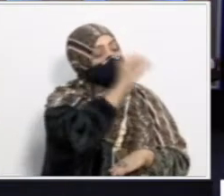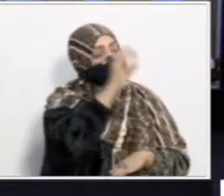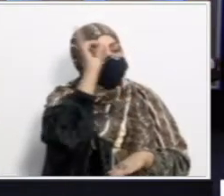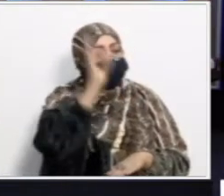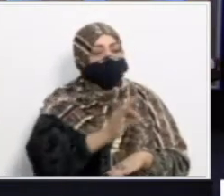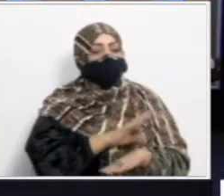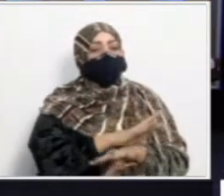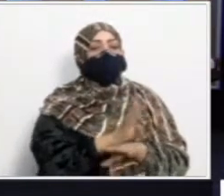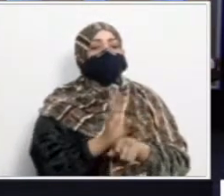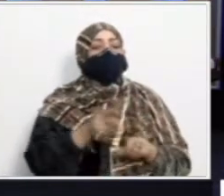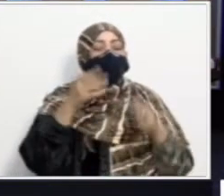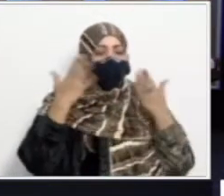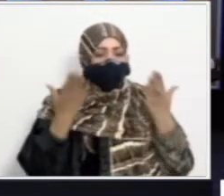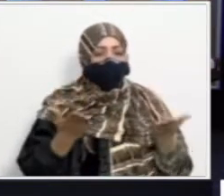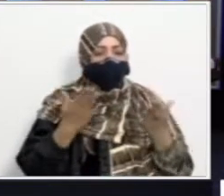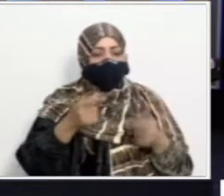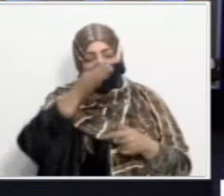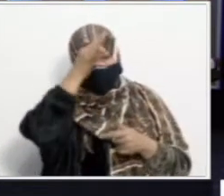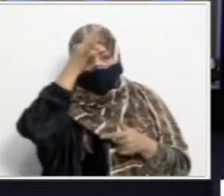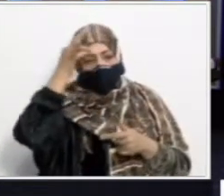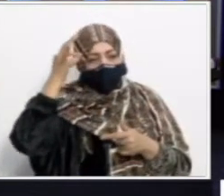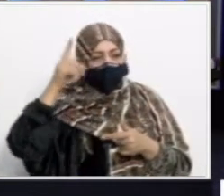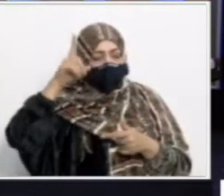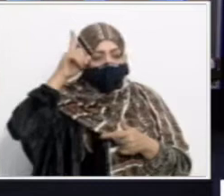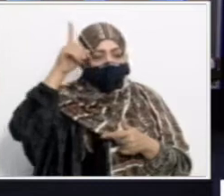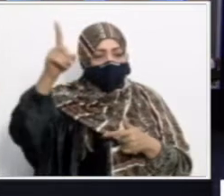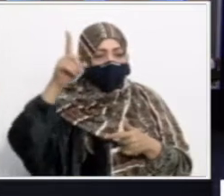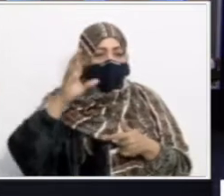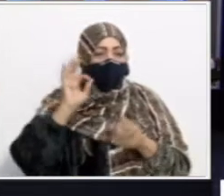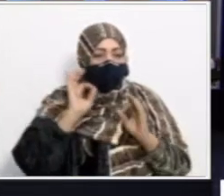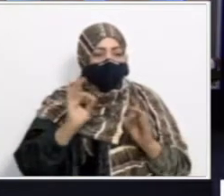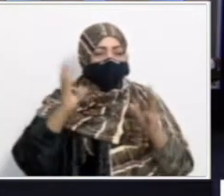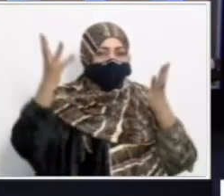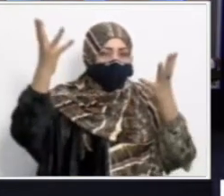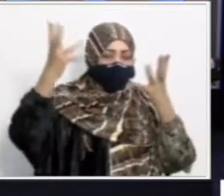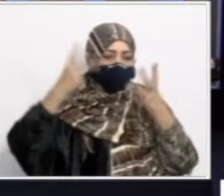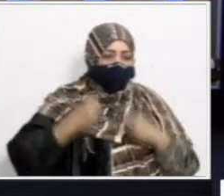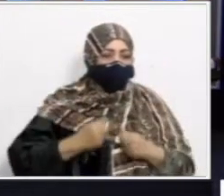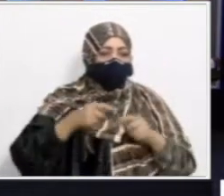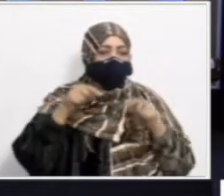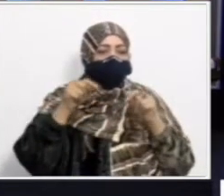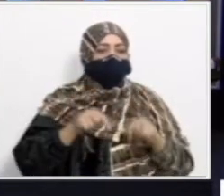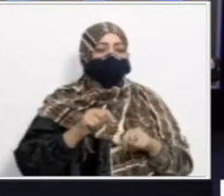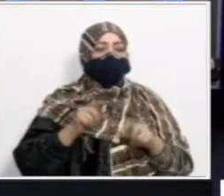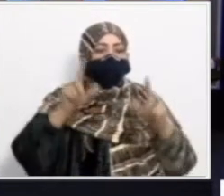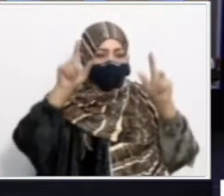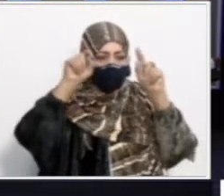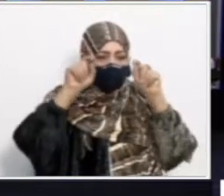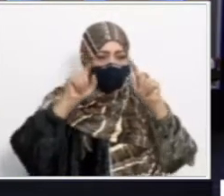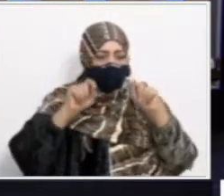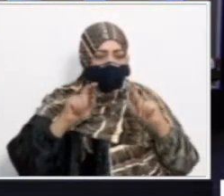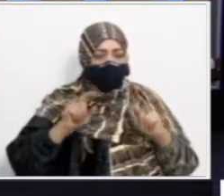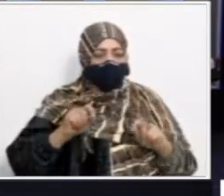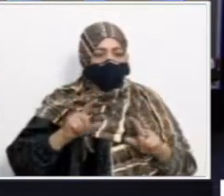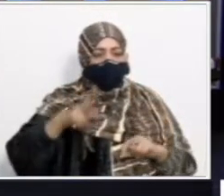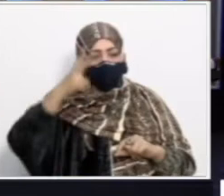باذن الله وبفضل الله قاعد يقولي هذا فايروس بعتاته إسرائيل إن شاء الله خير. حسبي الله ونعم الوكيل إن شاء الله خير يا أخ